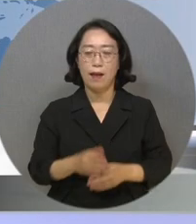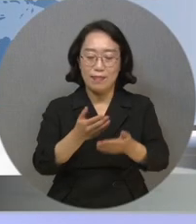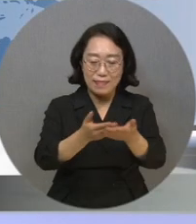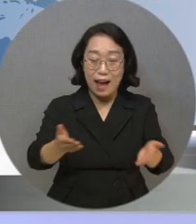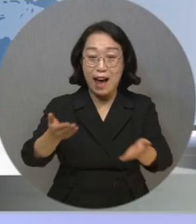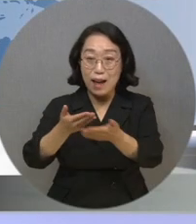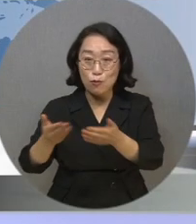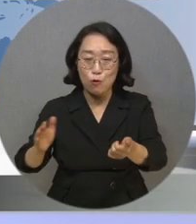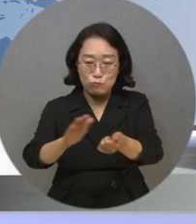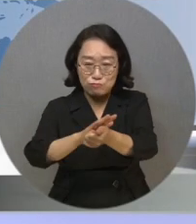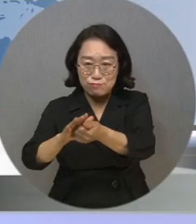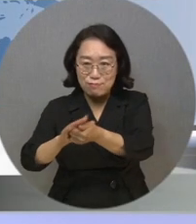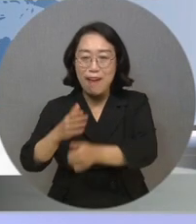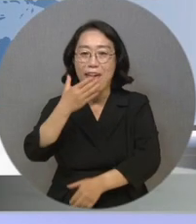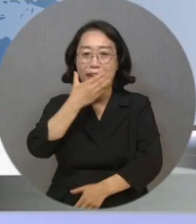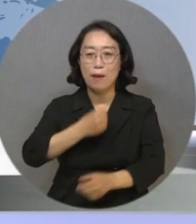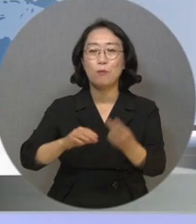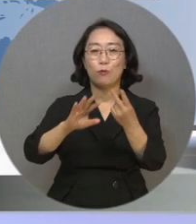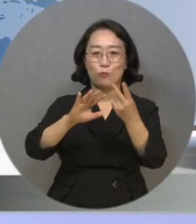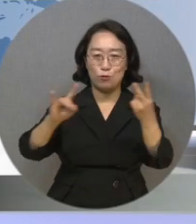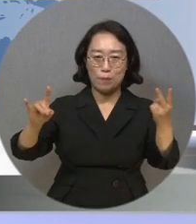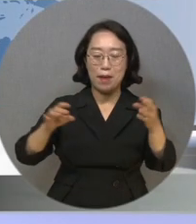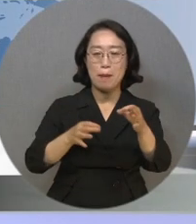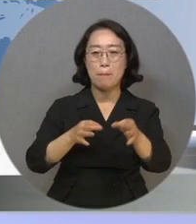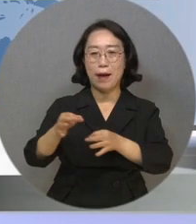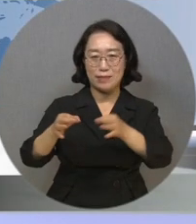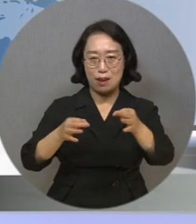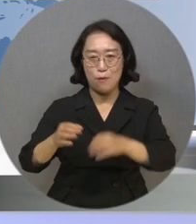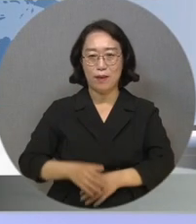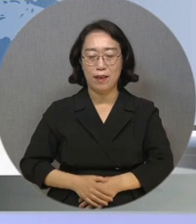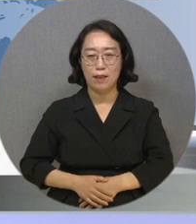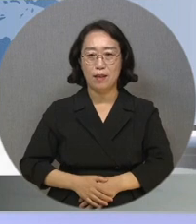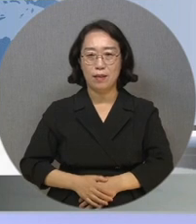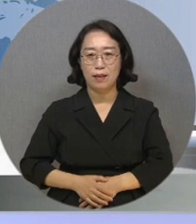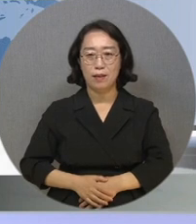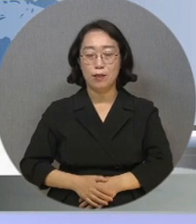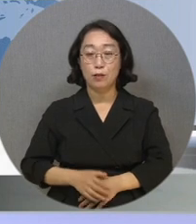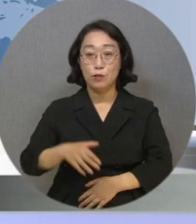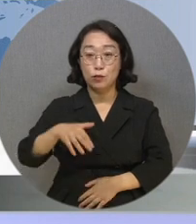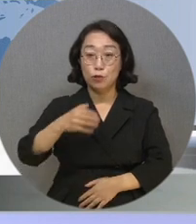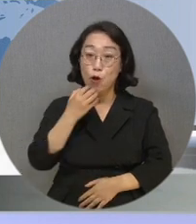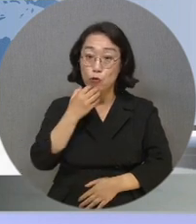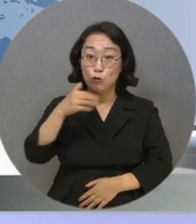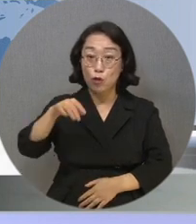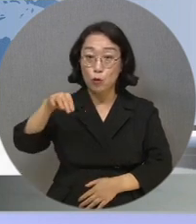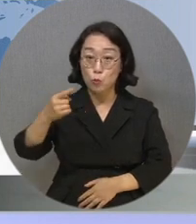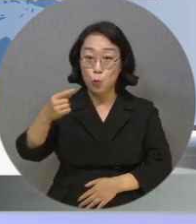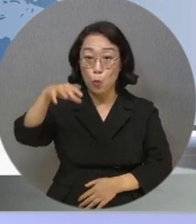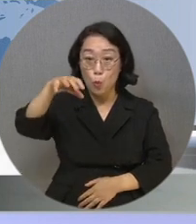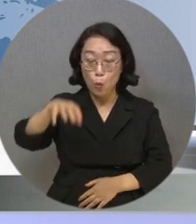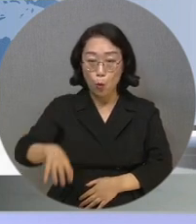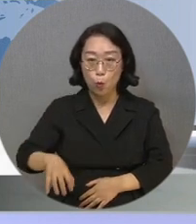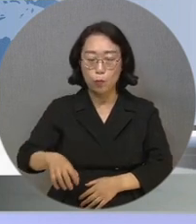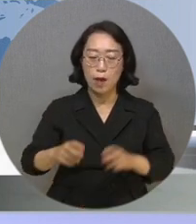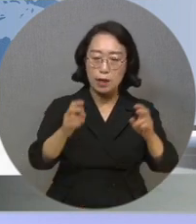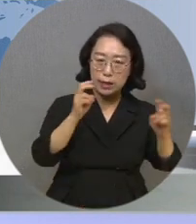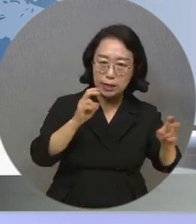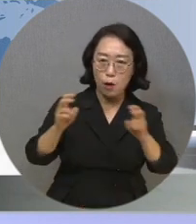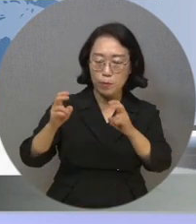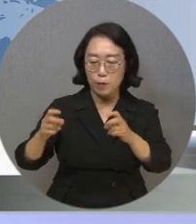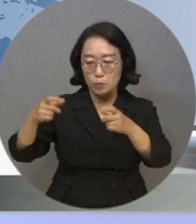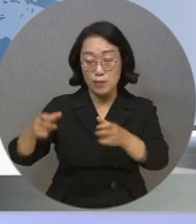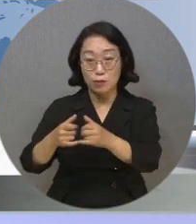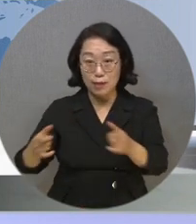나누면 행복은 배가 되는 바자회가 열렸습니다. 서울 서초 일동에서 주민들과 관내 여러 업체들이